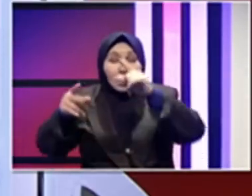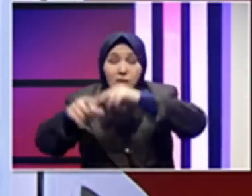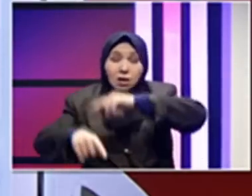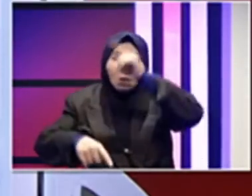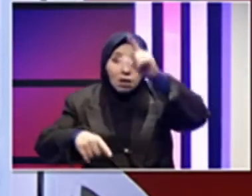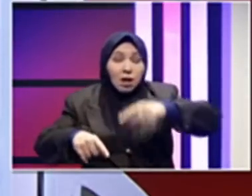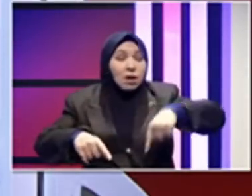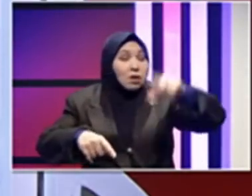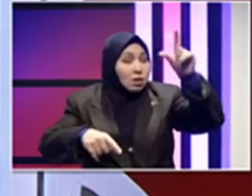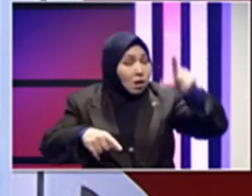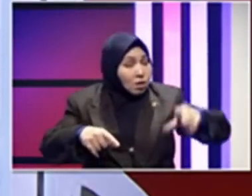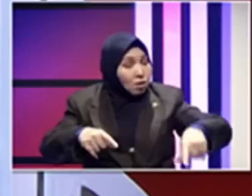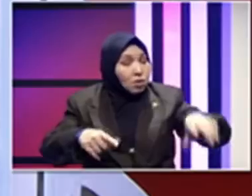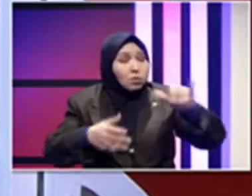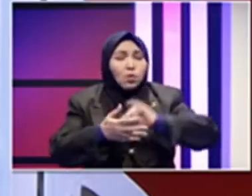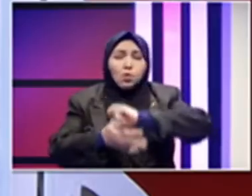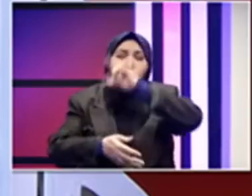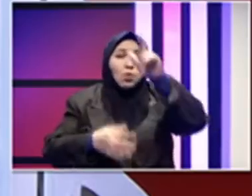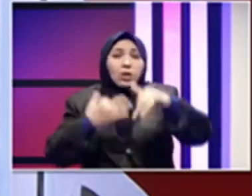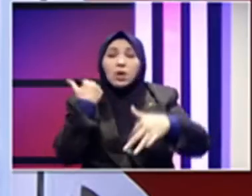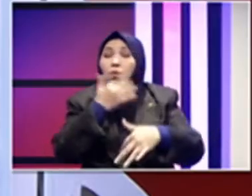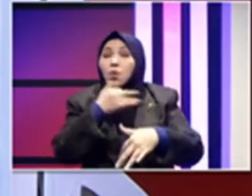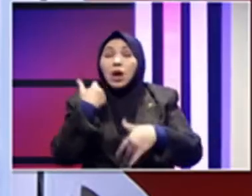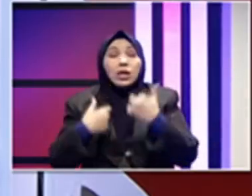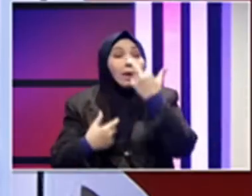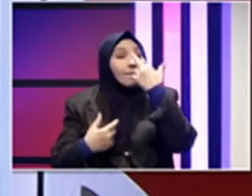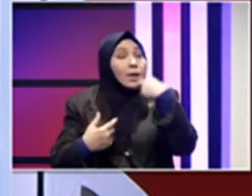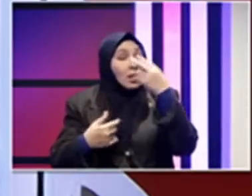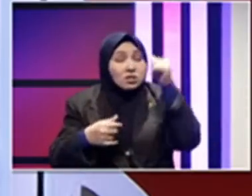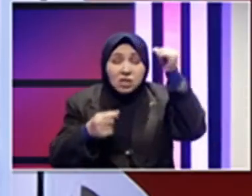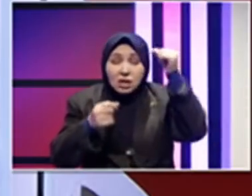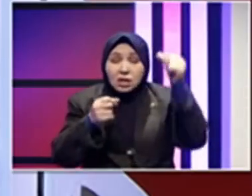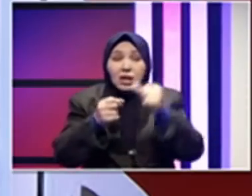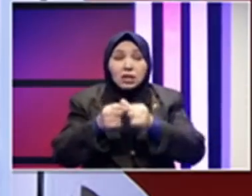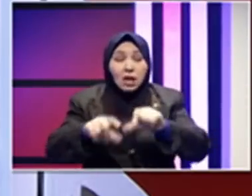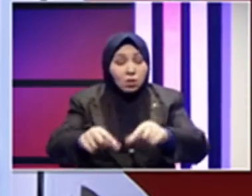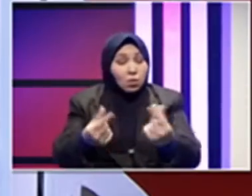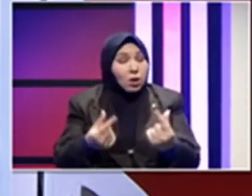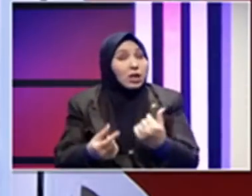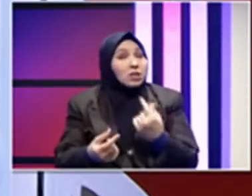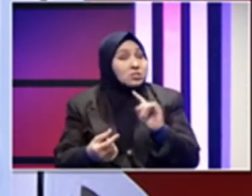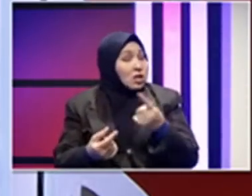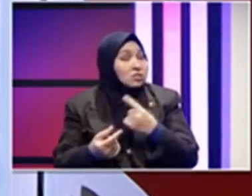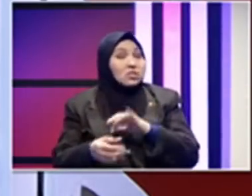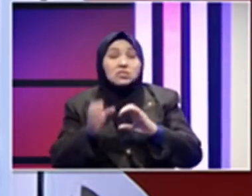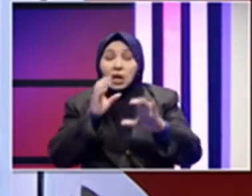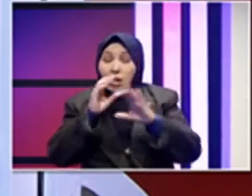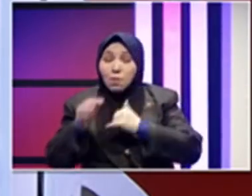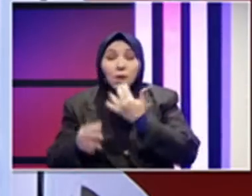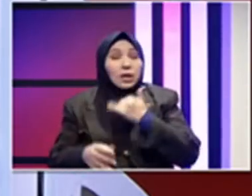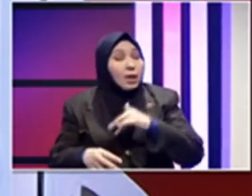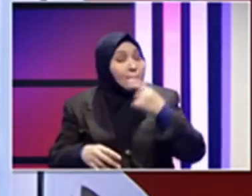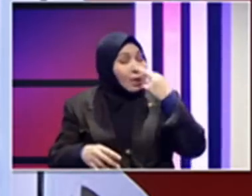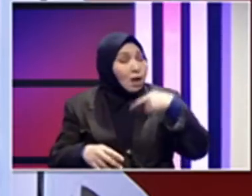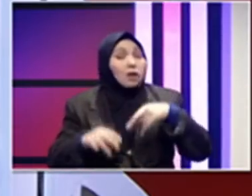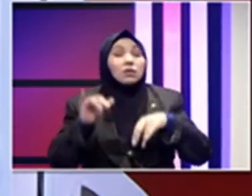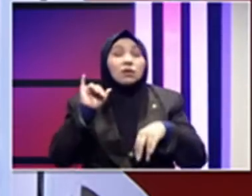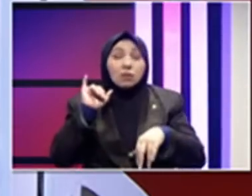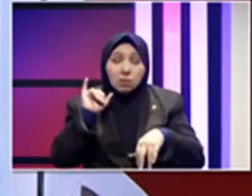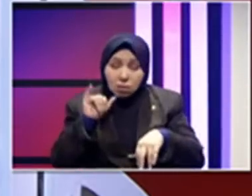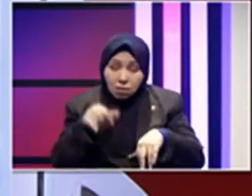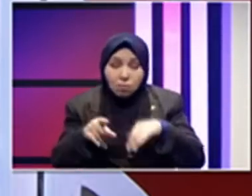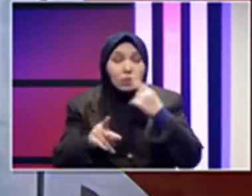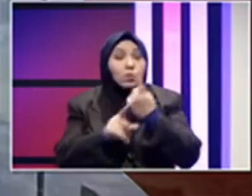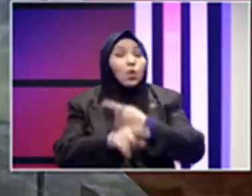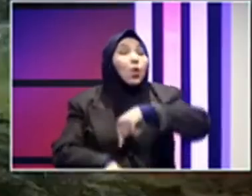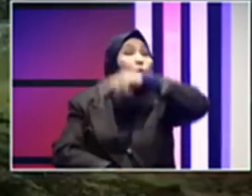tu. Kawasan itu gunung dia warna merah. Oh, subhanallah. Saya ingatkan Quran dia cakap warna merah, kan, rupanya memang dia punya gunung